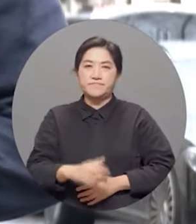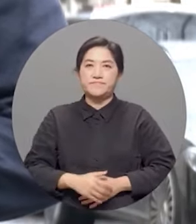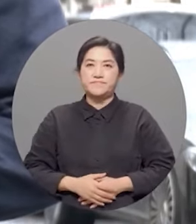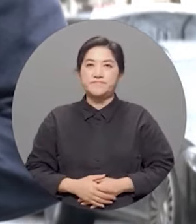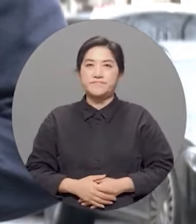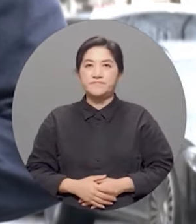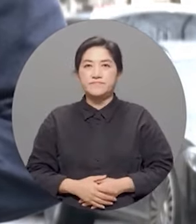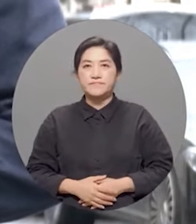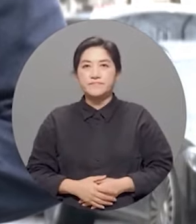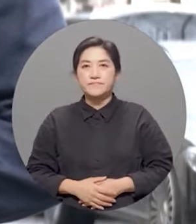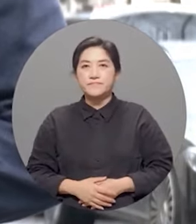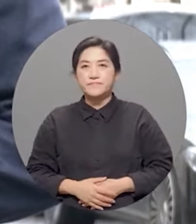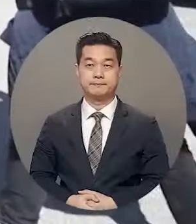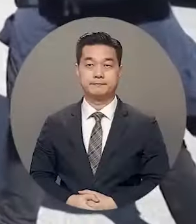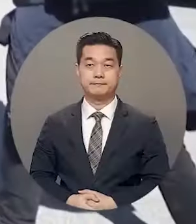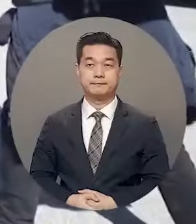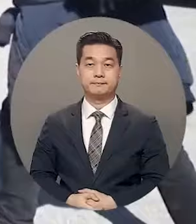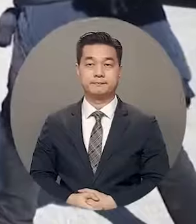뉴스 손령입니다.